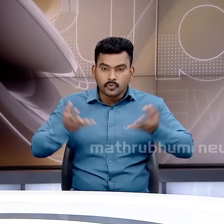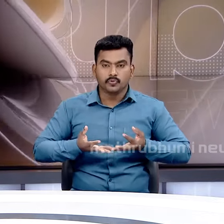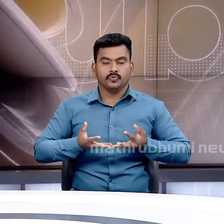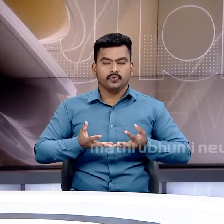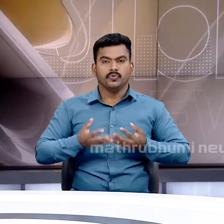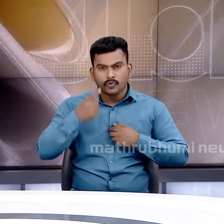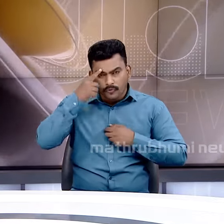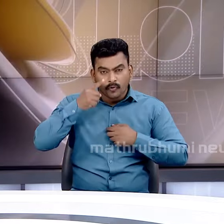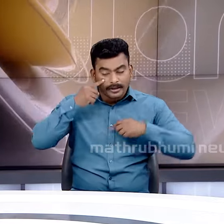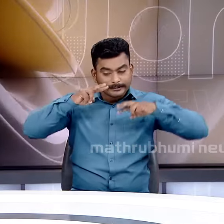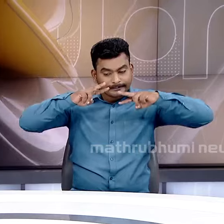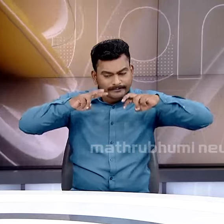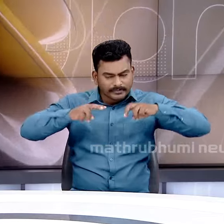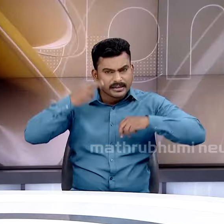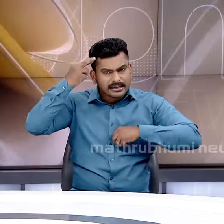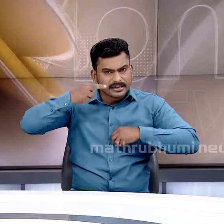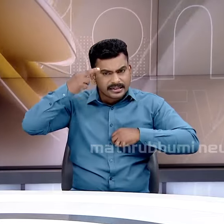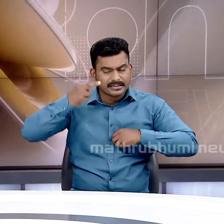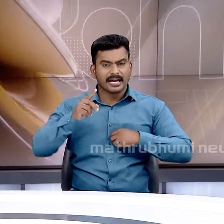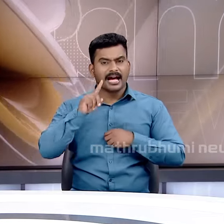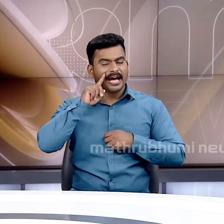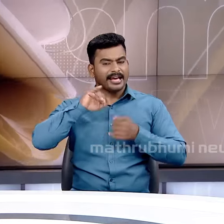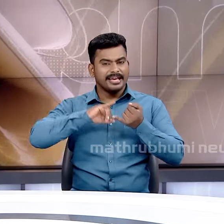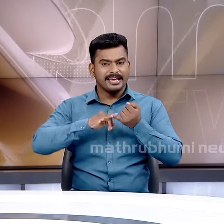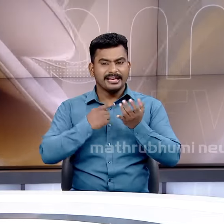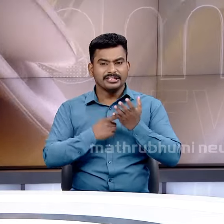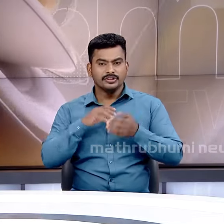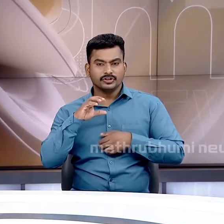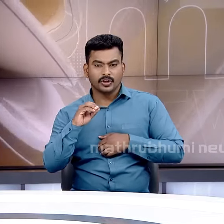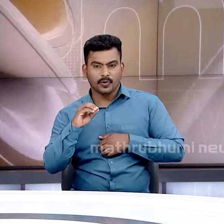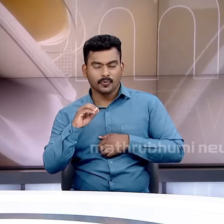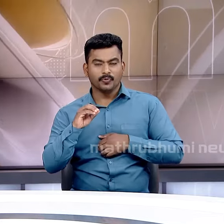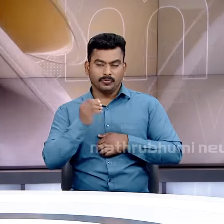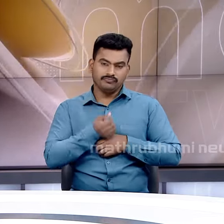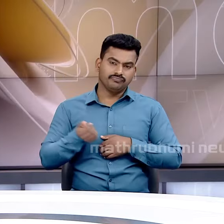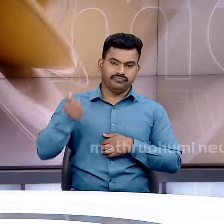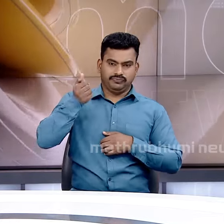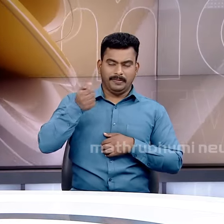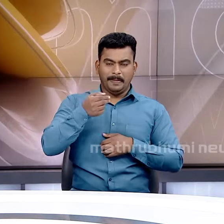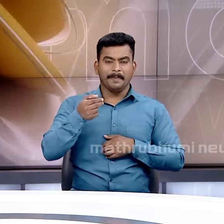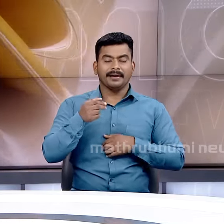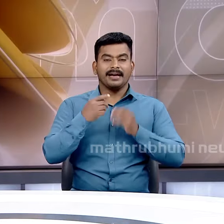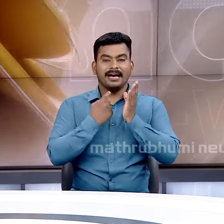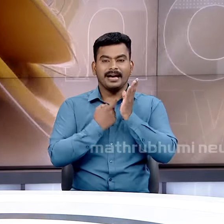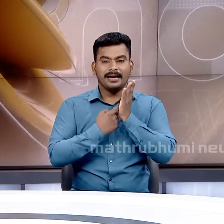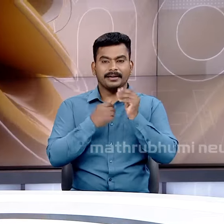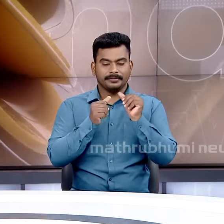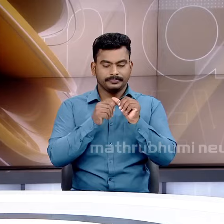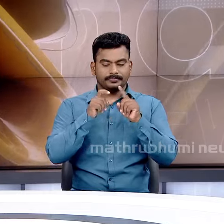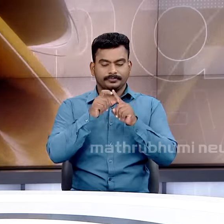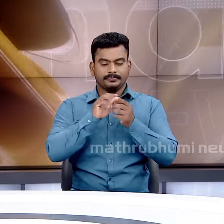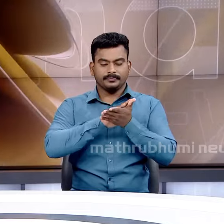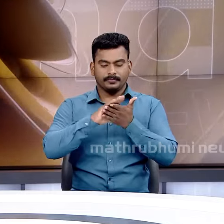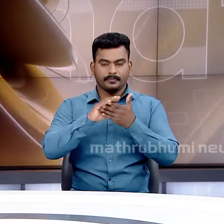ദാസ് വിവരങ്ങളുമായിട്ട്. അനൂപ്, വലിയ ഡാമേജ് തീർച്ചയായും ഈ നീറ്റുമായി ബന്ധപ്പെട്ട വിവാദങ്ങൾ സർക്കാരിനും ഉണ്ടാക്കിയിട്ടുണ്ട്. അതിനെ ഏതൊക്കെ രീതിയിൽ പരിഹരിക്കാനുള്ള മാർഗമാണിത്?